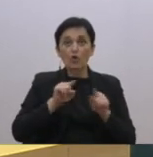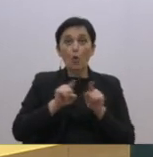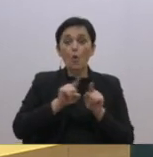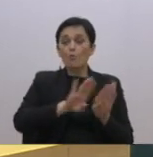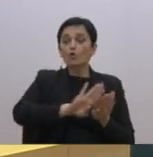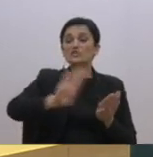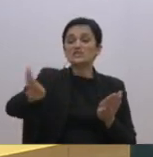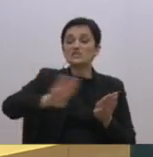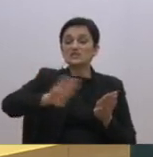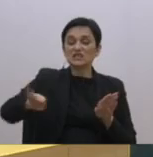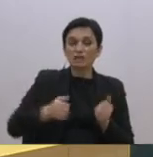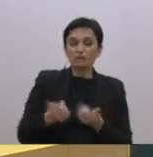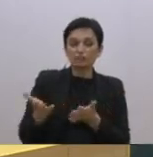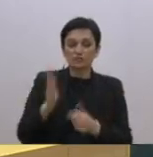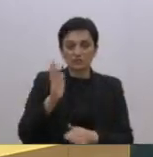ოპოზიციაში.